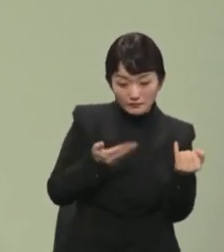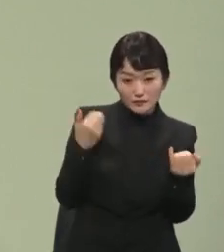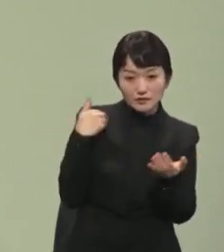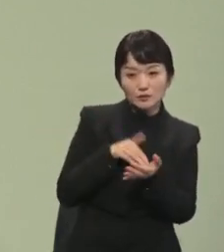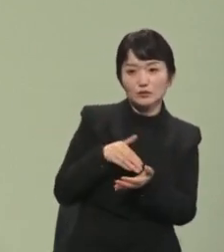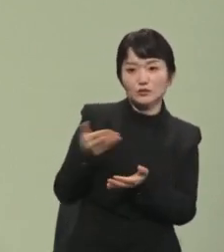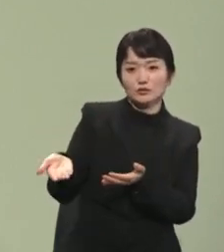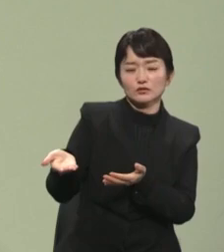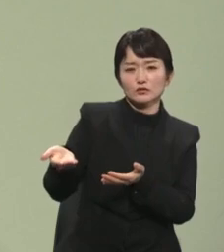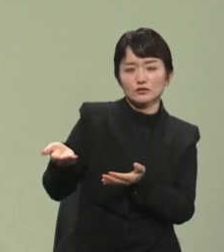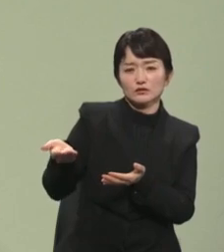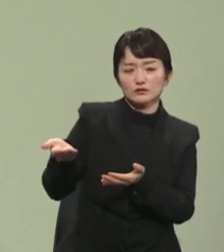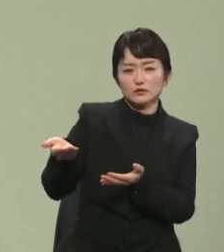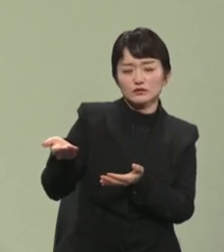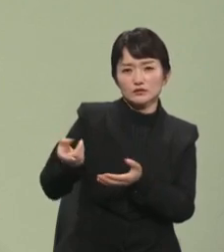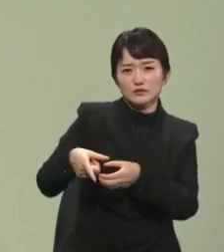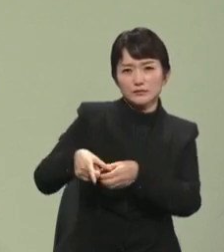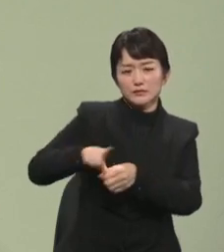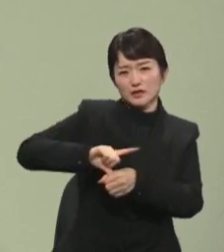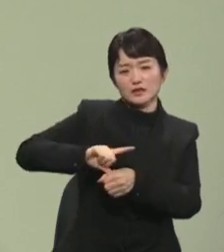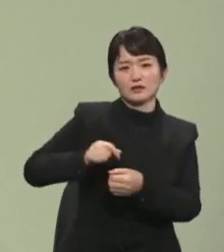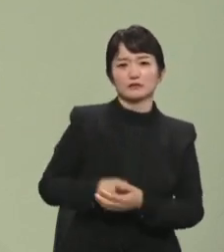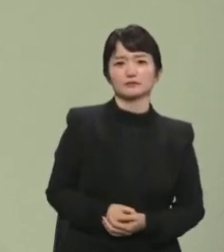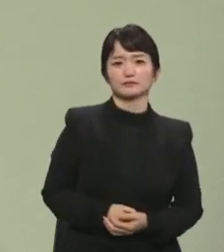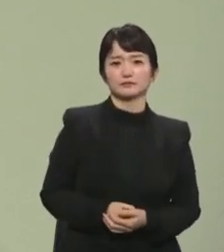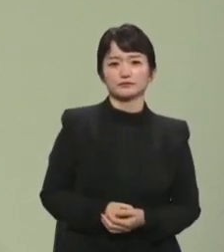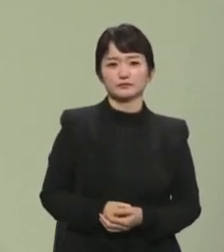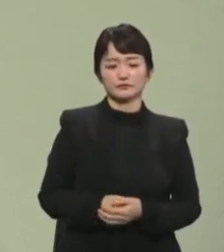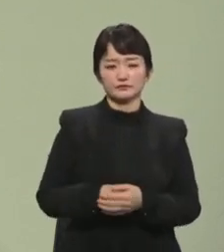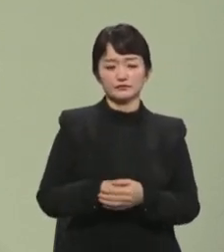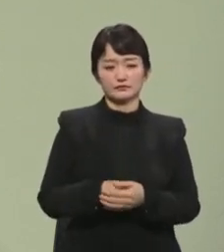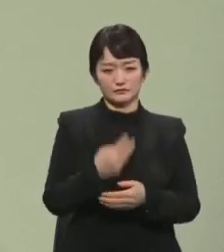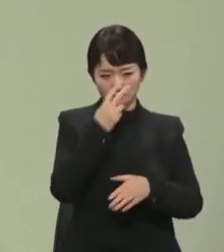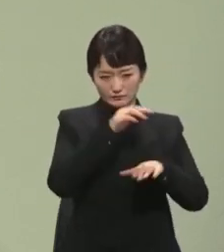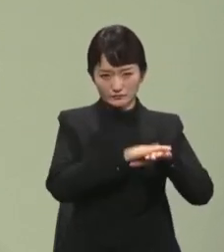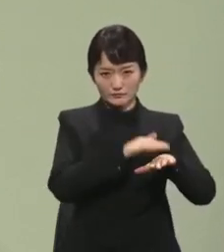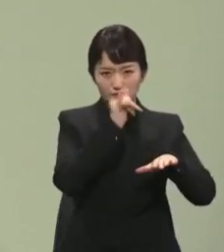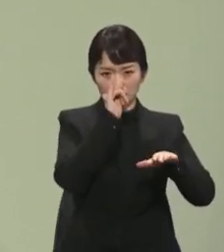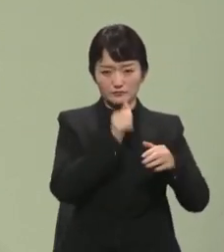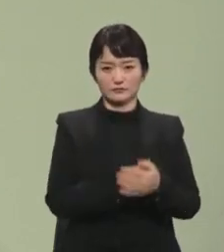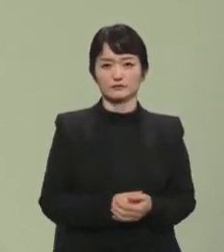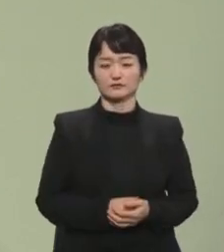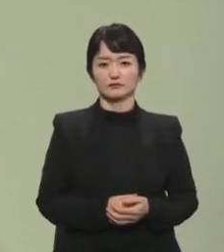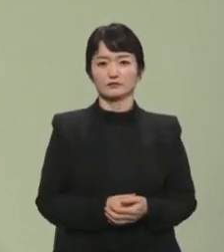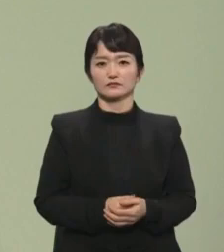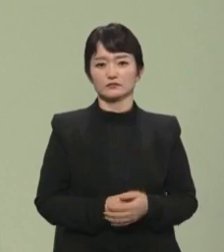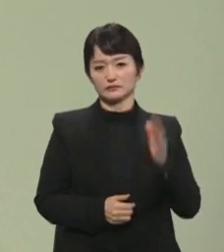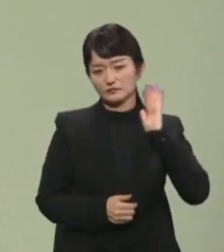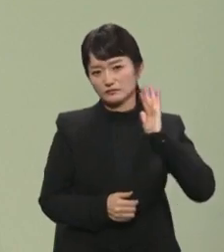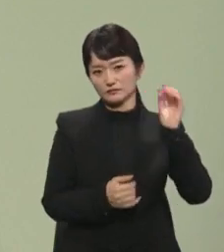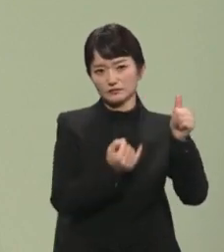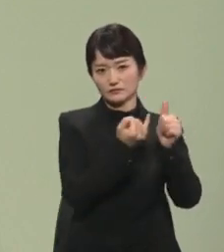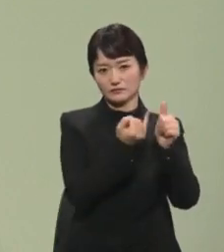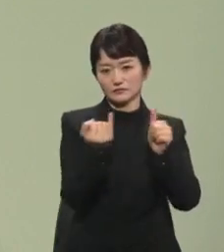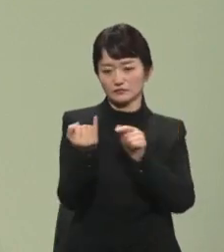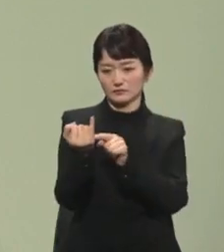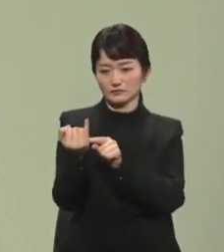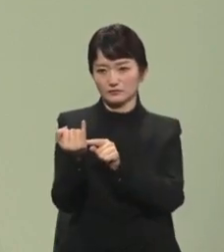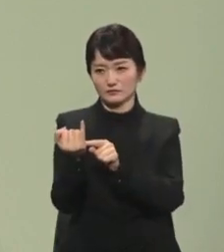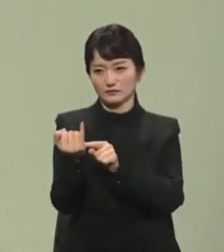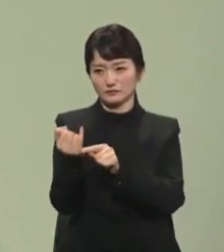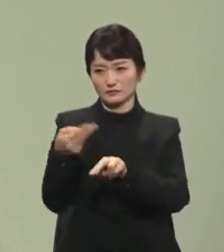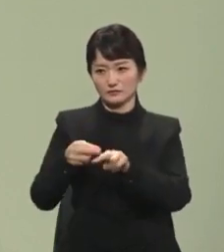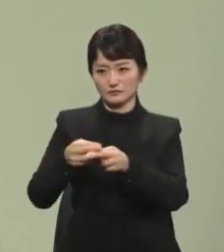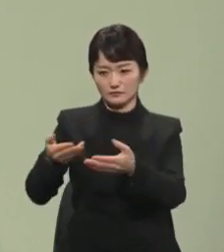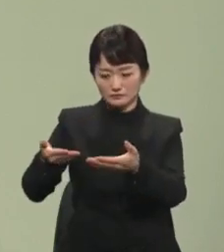있다든지 왜냐면 예 이게 대통령이나 배우자가 받게 되는 선물을 이제 공식적으로 관리하고 좀 따로 보관하는 그 법이